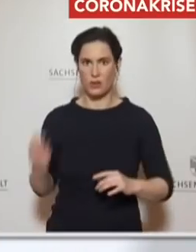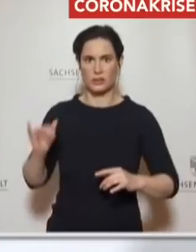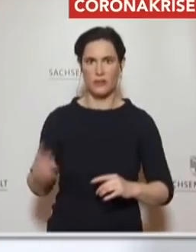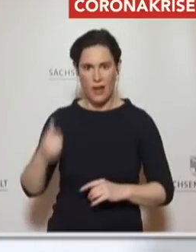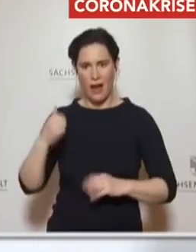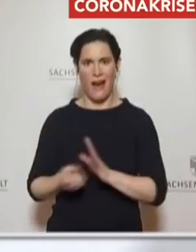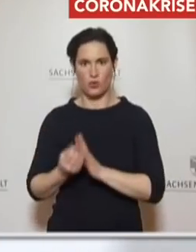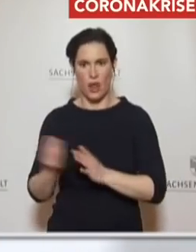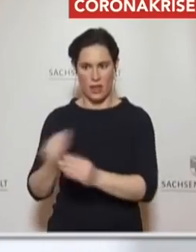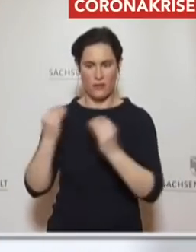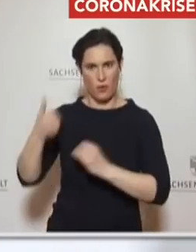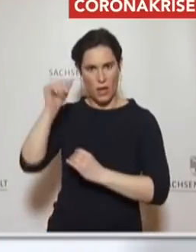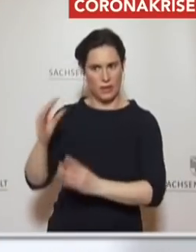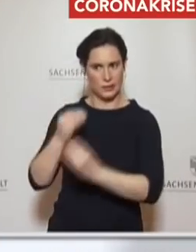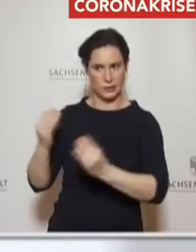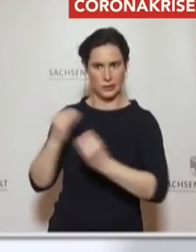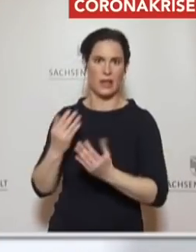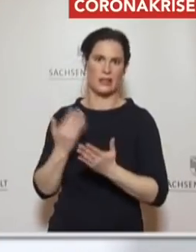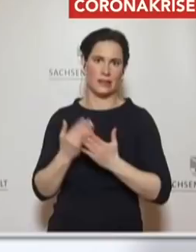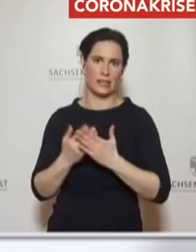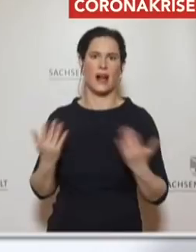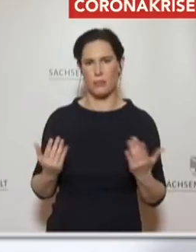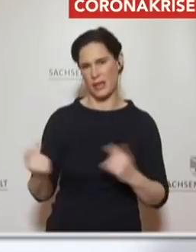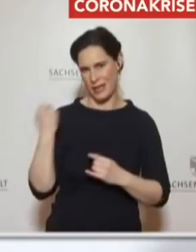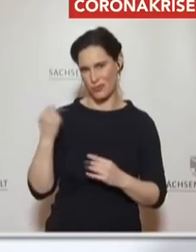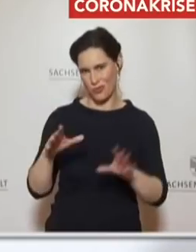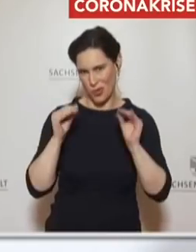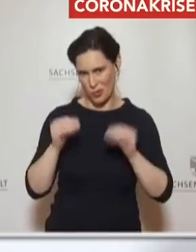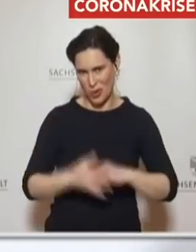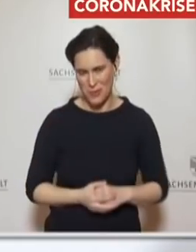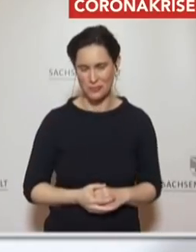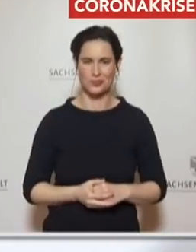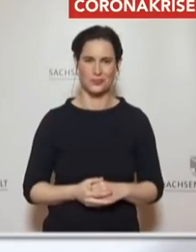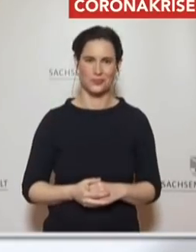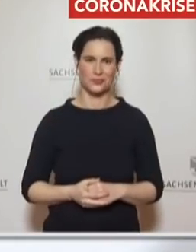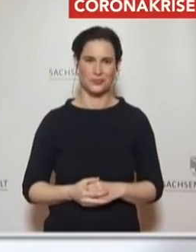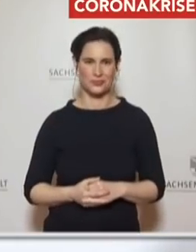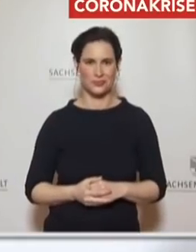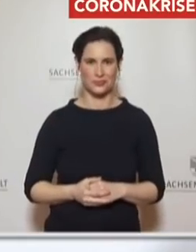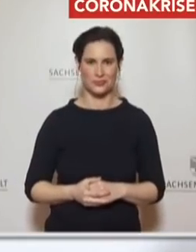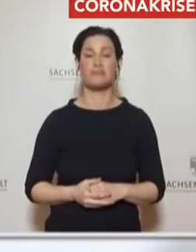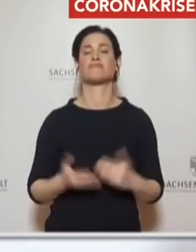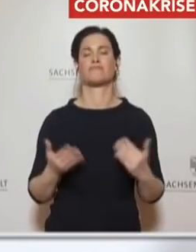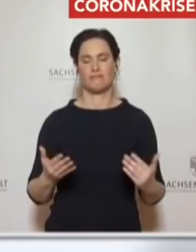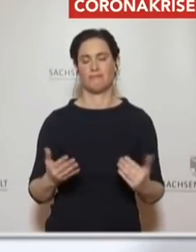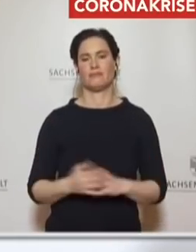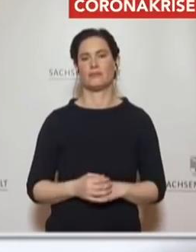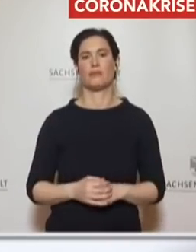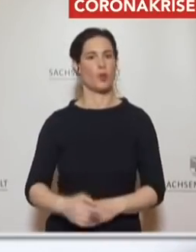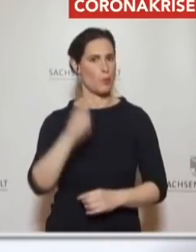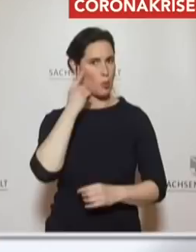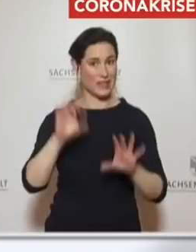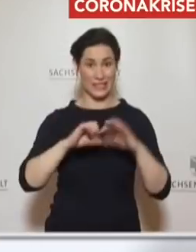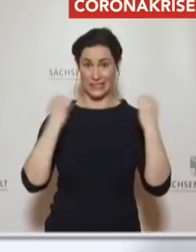Berlin nachgesteuert werden muss, wie Sie auch vielleicht gleich noch erfahren werden. Also, wie ist die